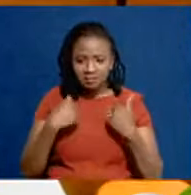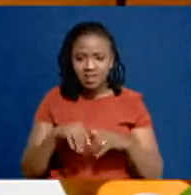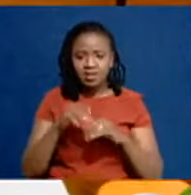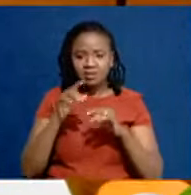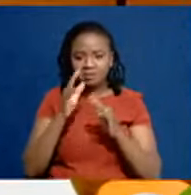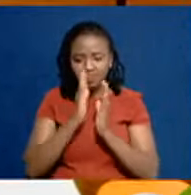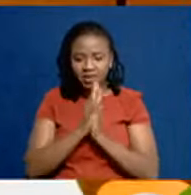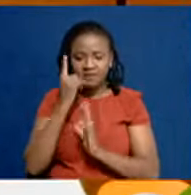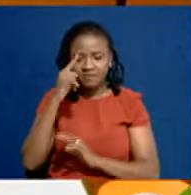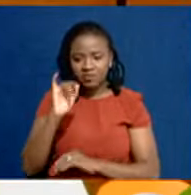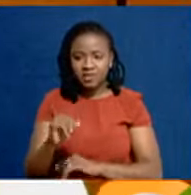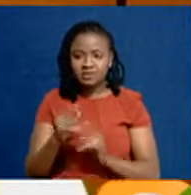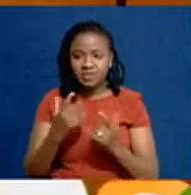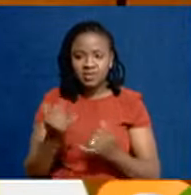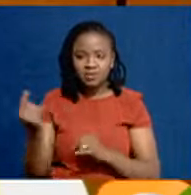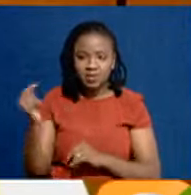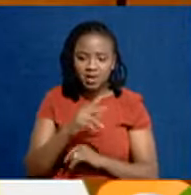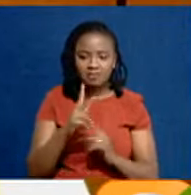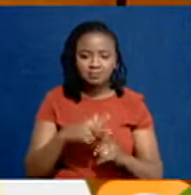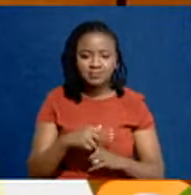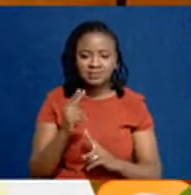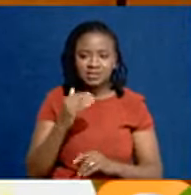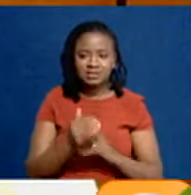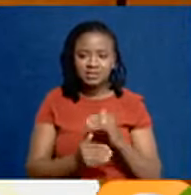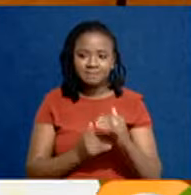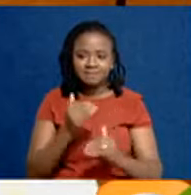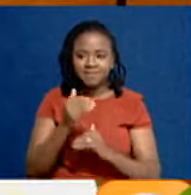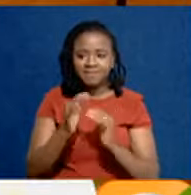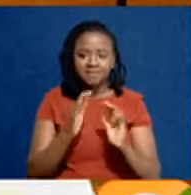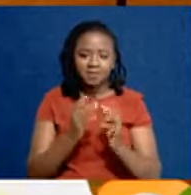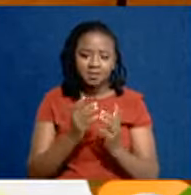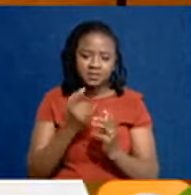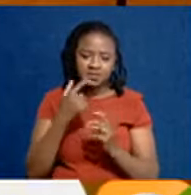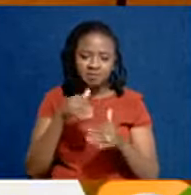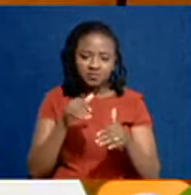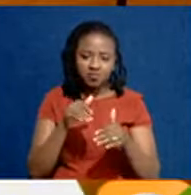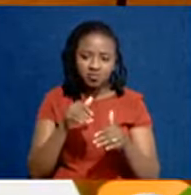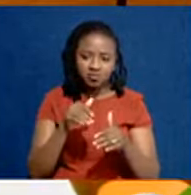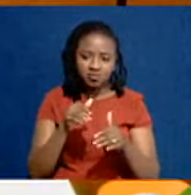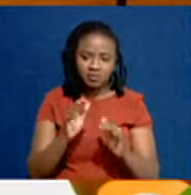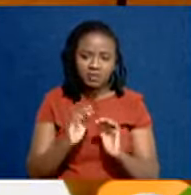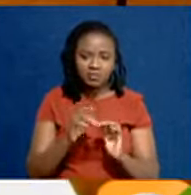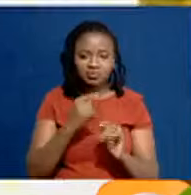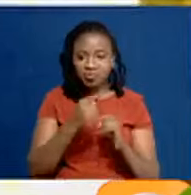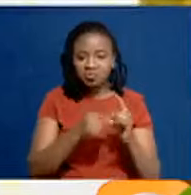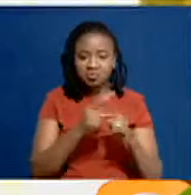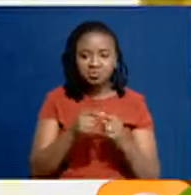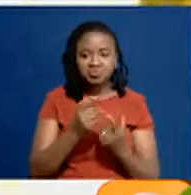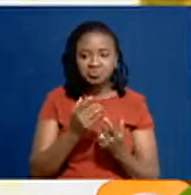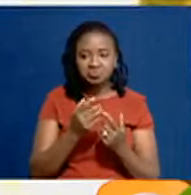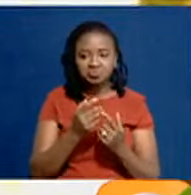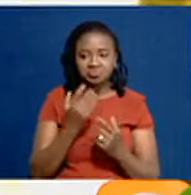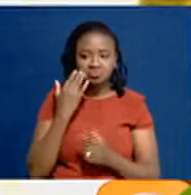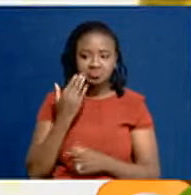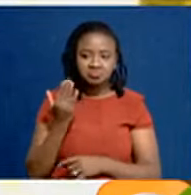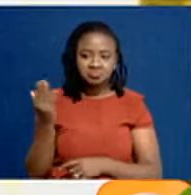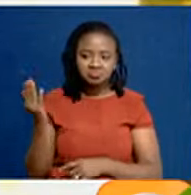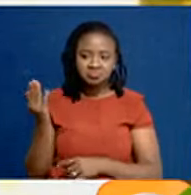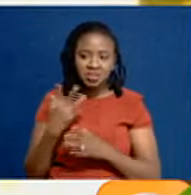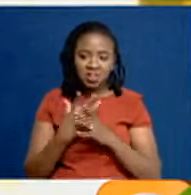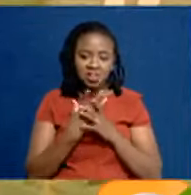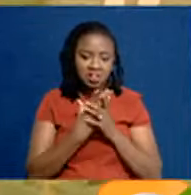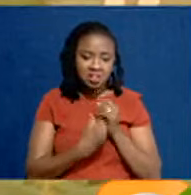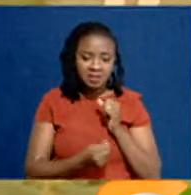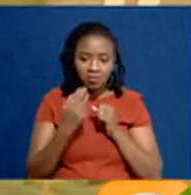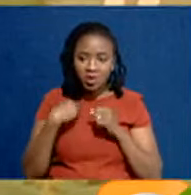tumekuja tukaanza ibada yetu. Sasa misa imeendelea imeisha. A devastated Mary, who was